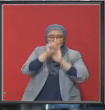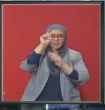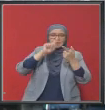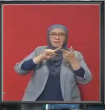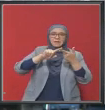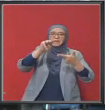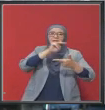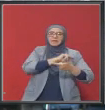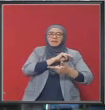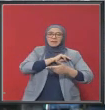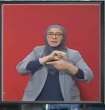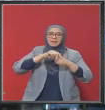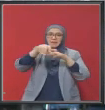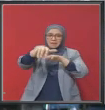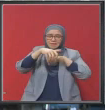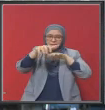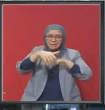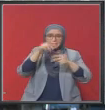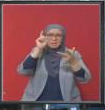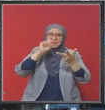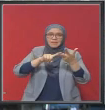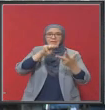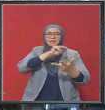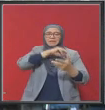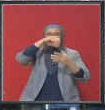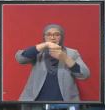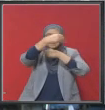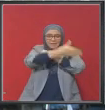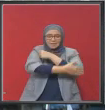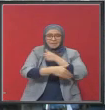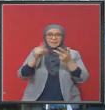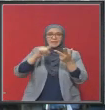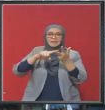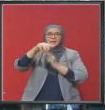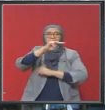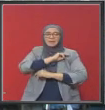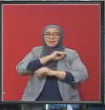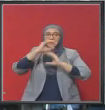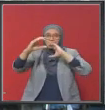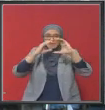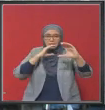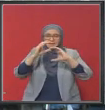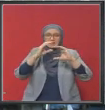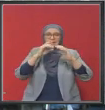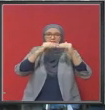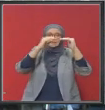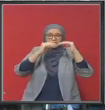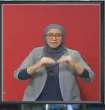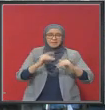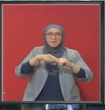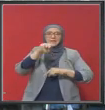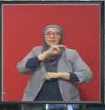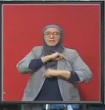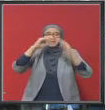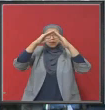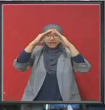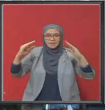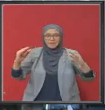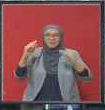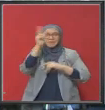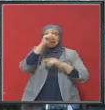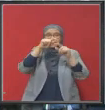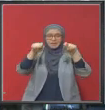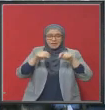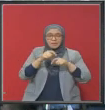3000 Ringgit kepada pelajar diakite Edane PTS yang berhasrat untuk mendapatkan sizzle profesional dalam bidang